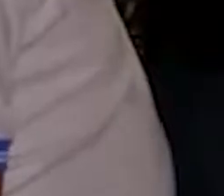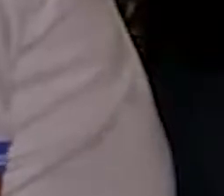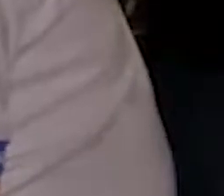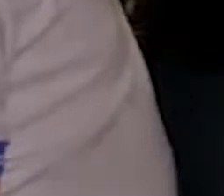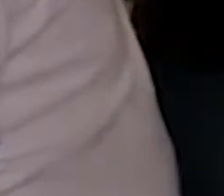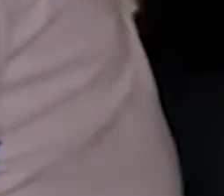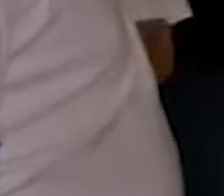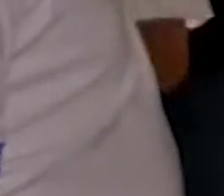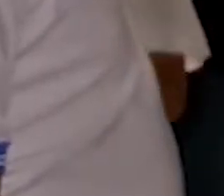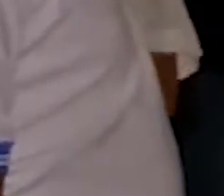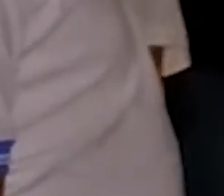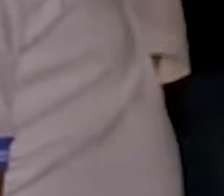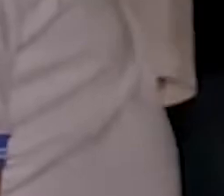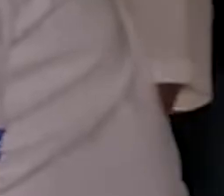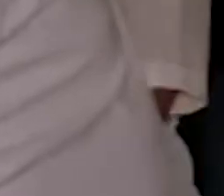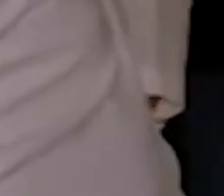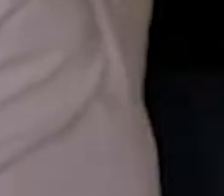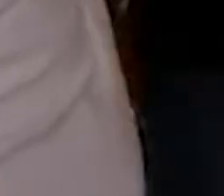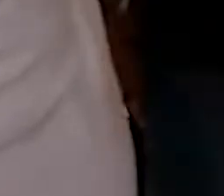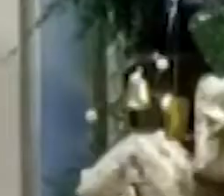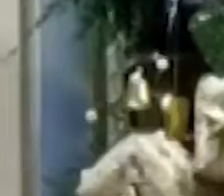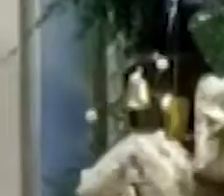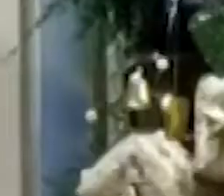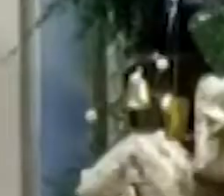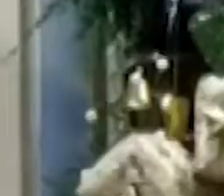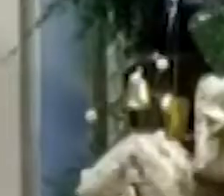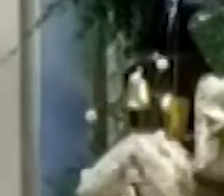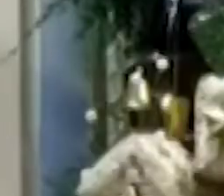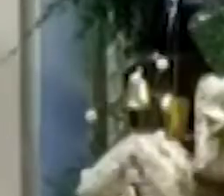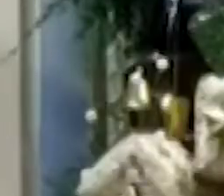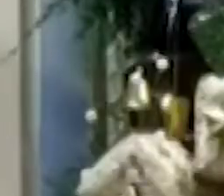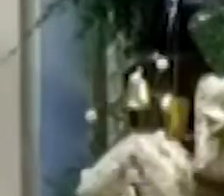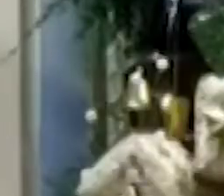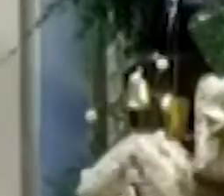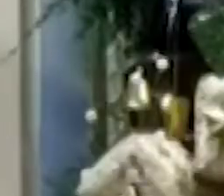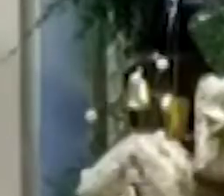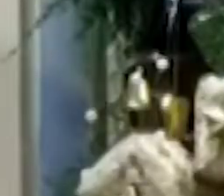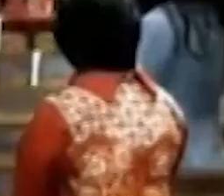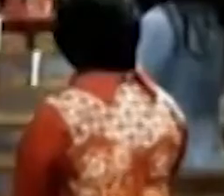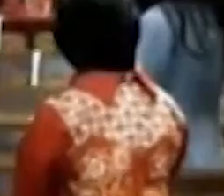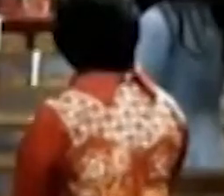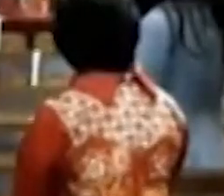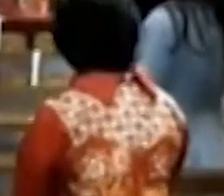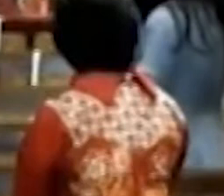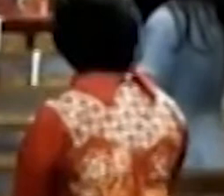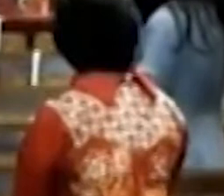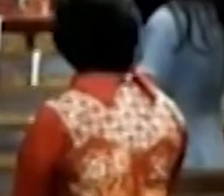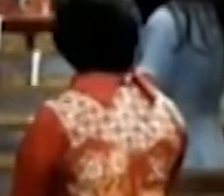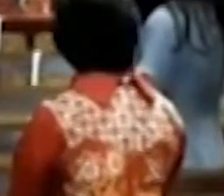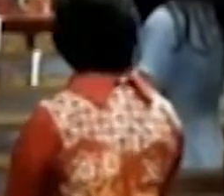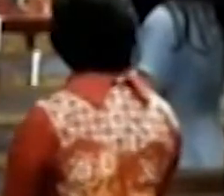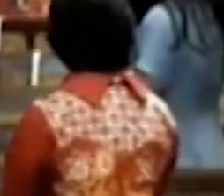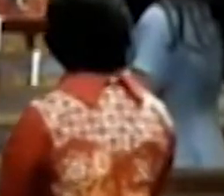ketika bisa tersebut dapat diikuti oleh jemaah yang berada di rumah dengan mengikutinya melalui laman YouTube Gereja